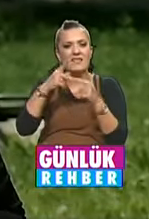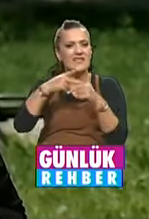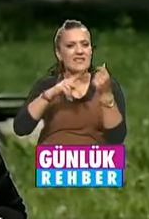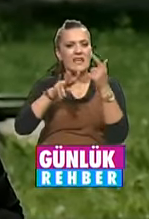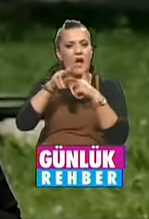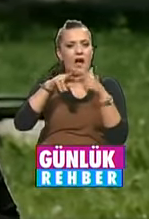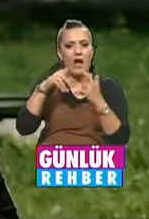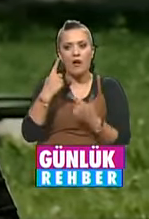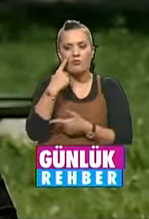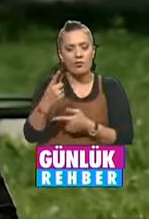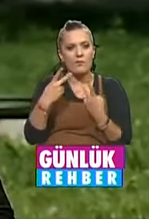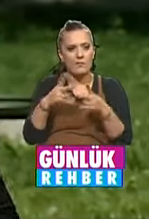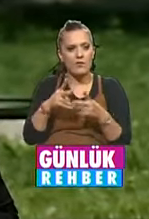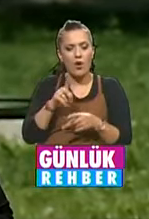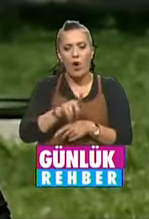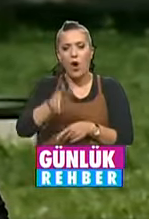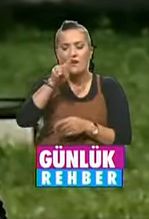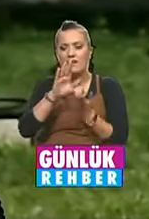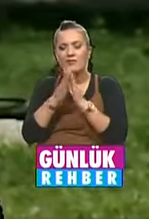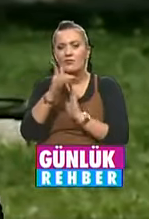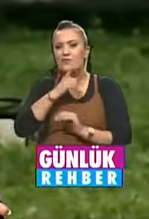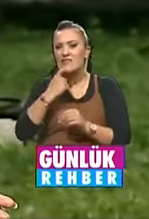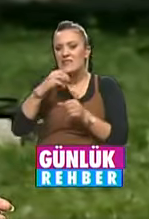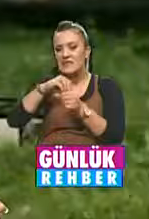Ziya'yı görebiliyoruz. 17. asırda